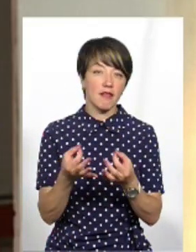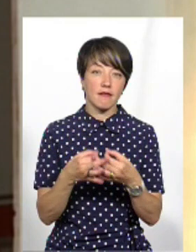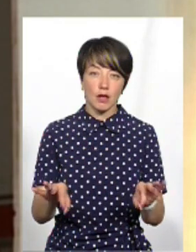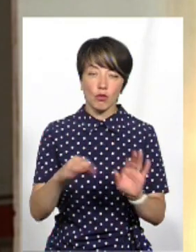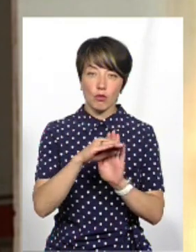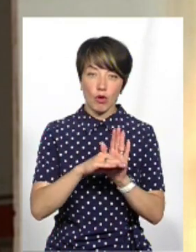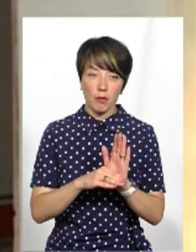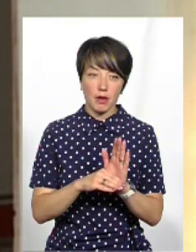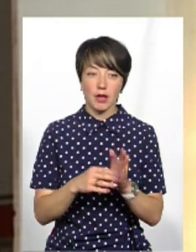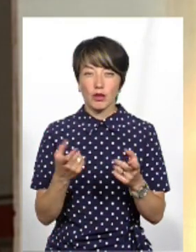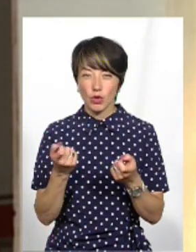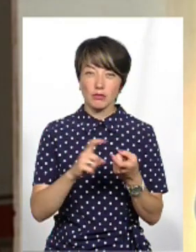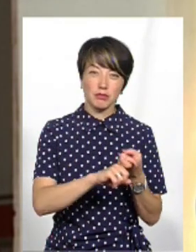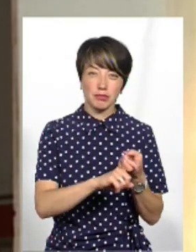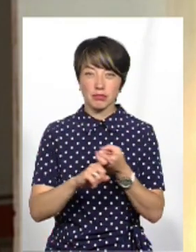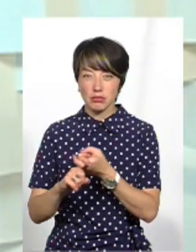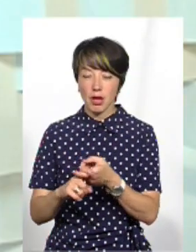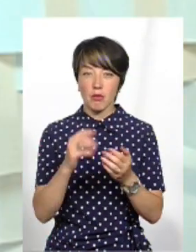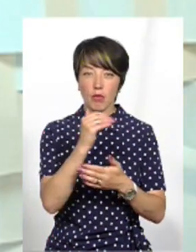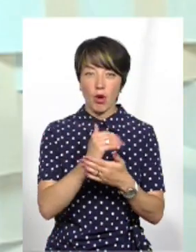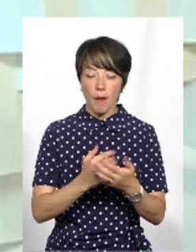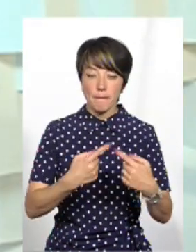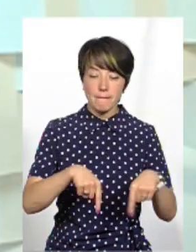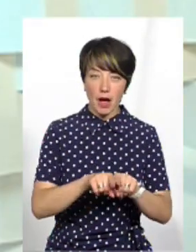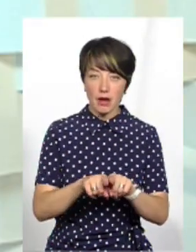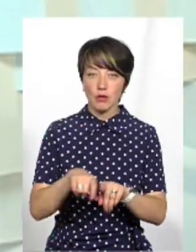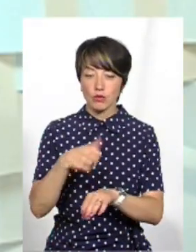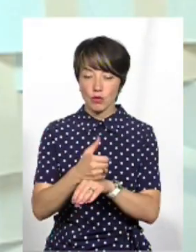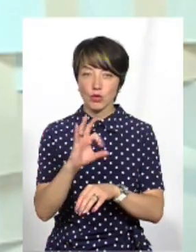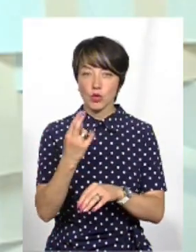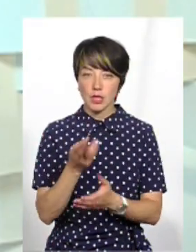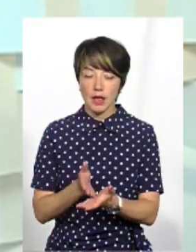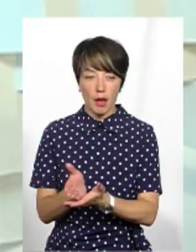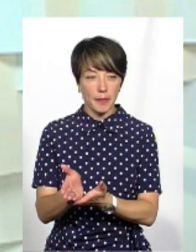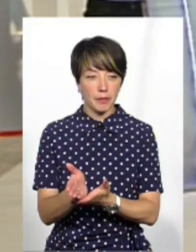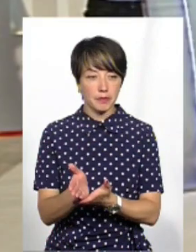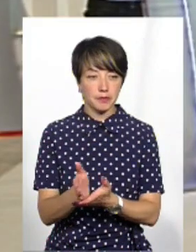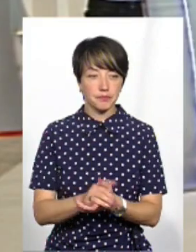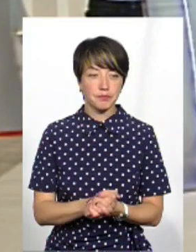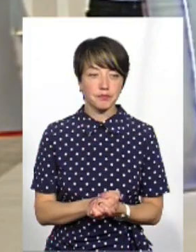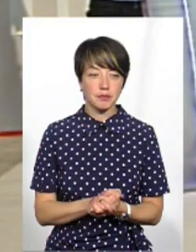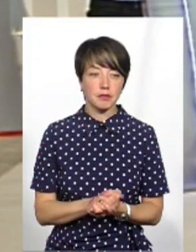вільну програму. Вона десь перегукується з програмою партії, тому що це, в основному, такий соціальний напрям.